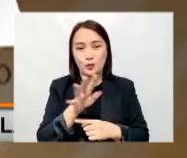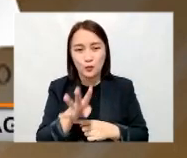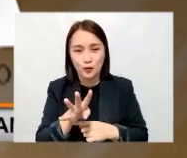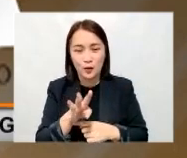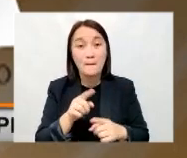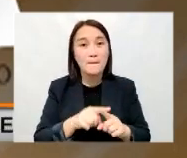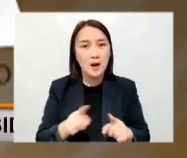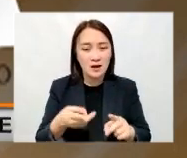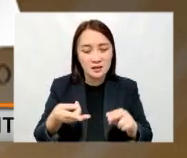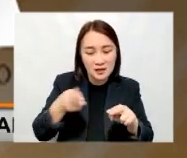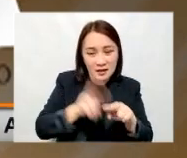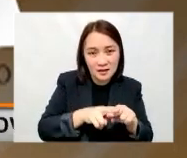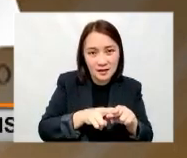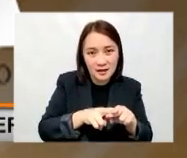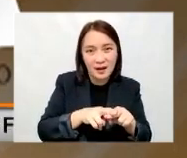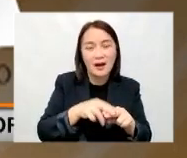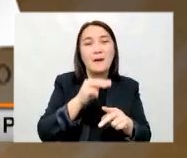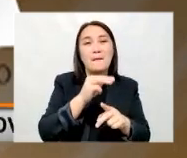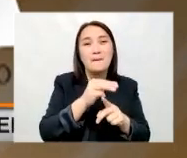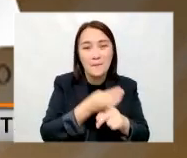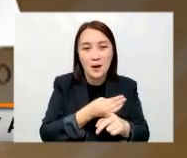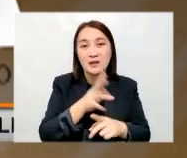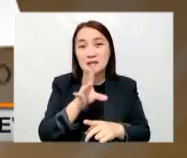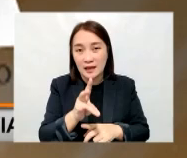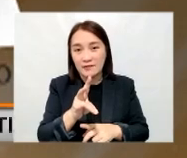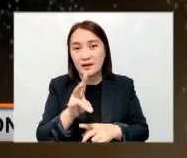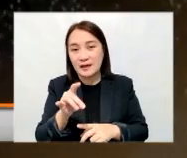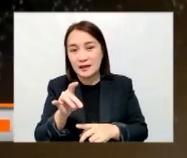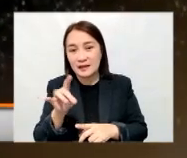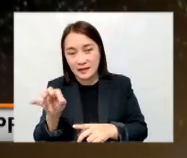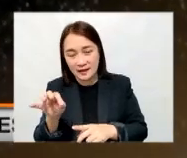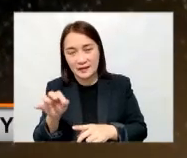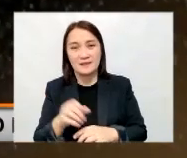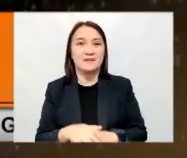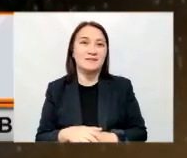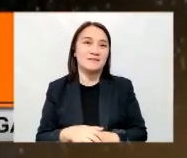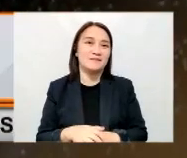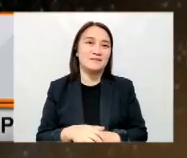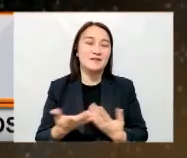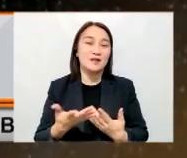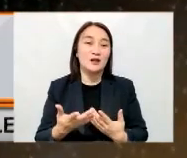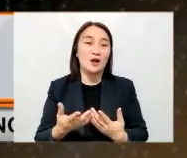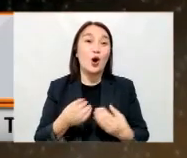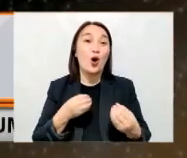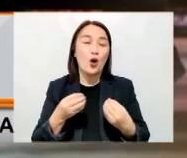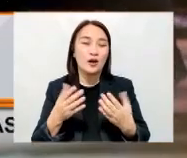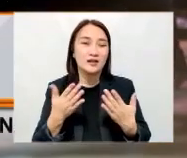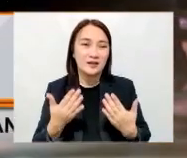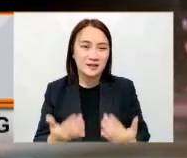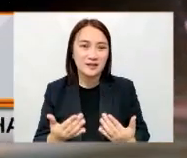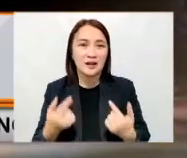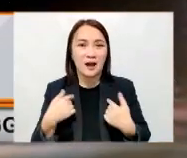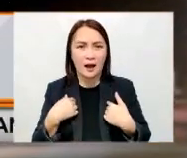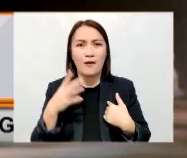Pero idinagdag sa concert dates ang March 7 hanggang March 9. Sabi ng organizer, umabot daw kasi sa higit